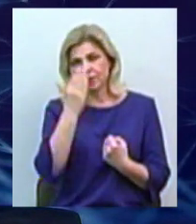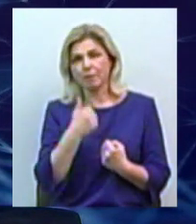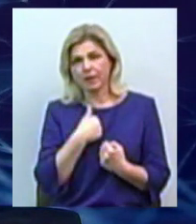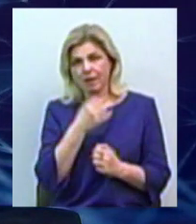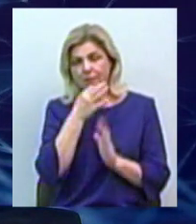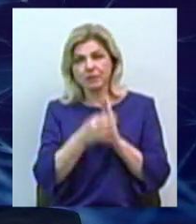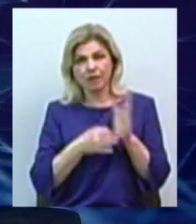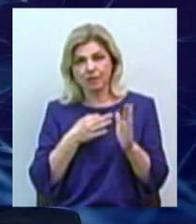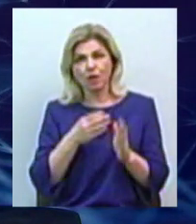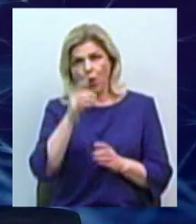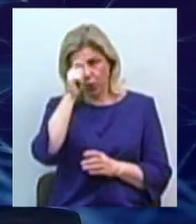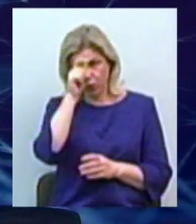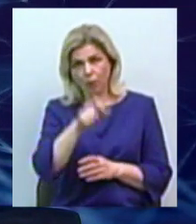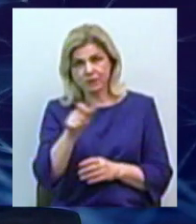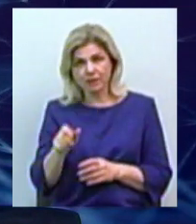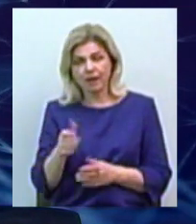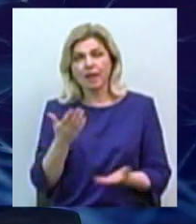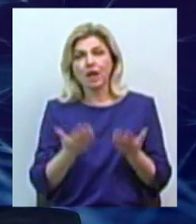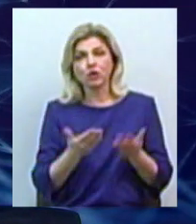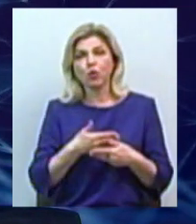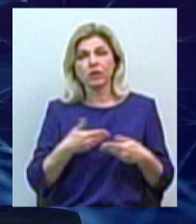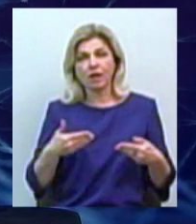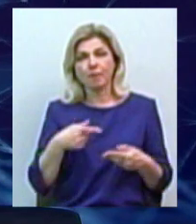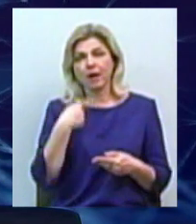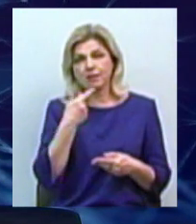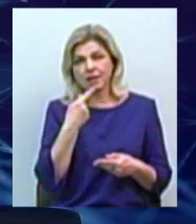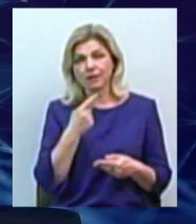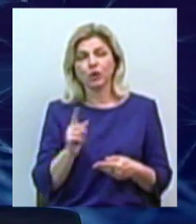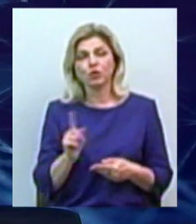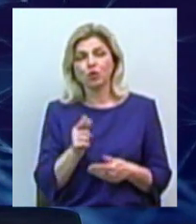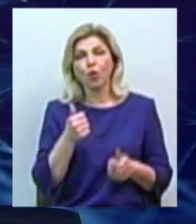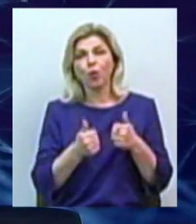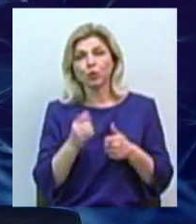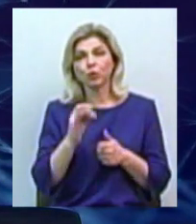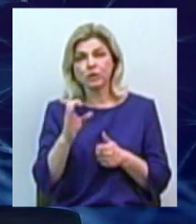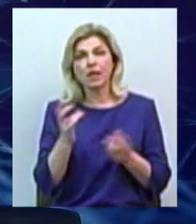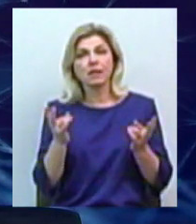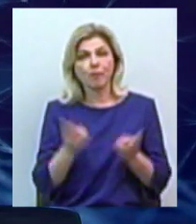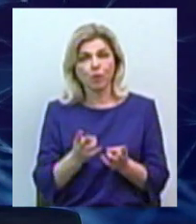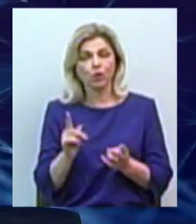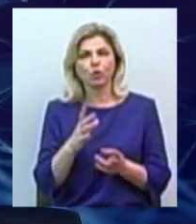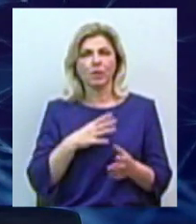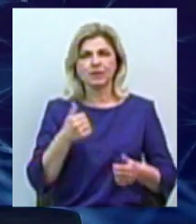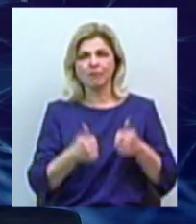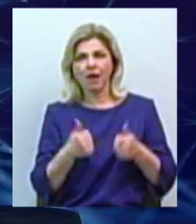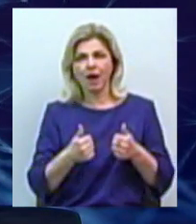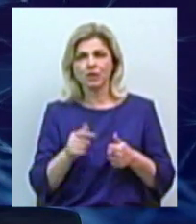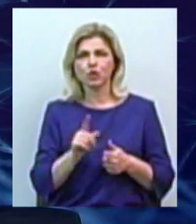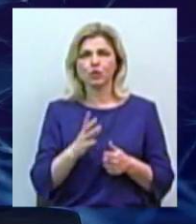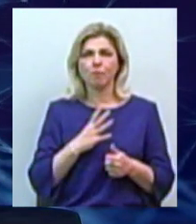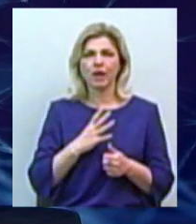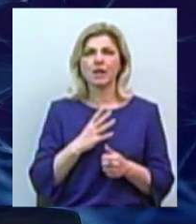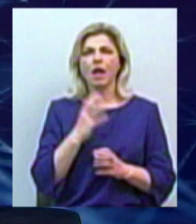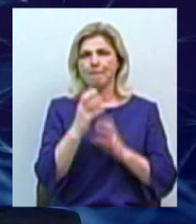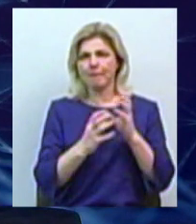каже, що, хлопці, якщо нам казали те, що конкурс необхідний для того, щоб була змагальність, щоб прийшли фірми зі